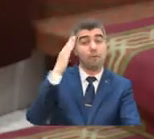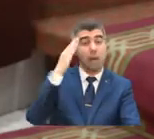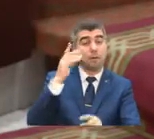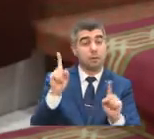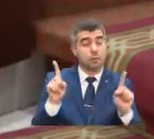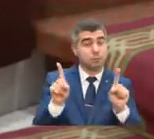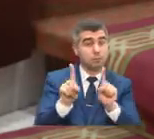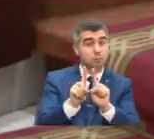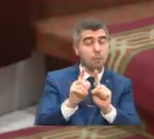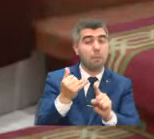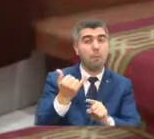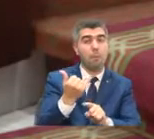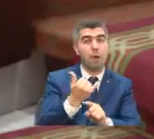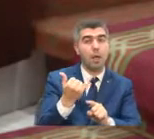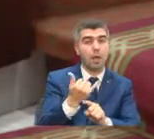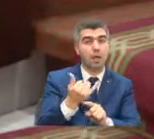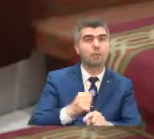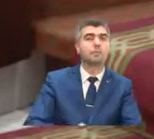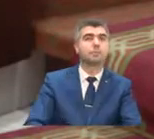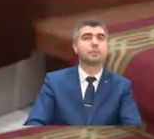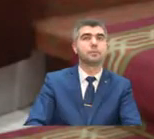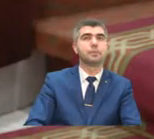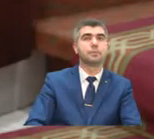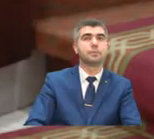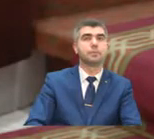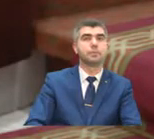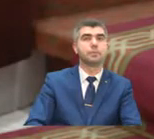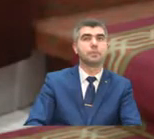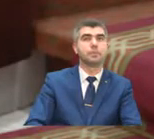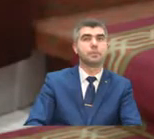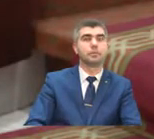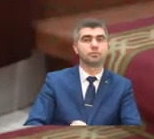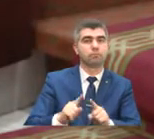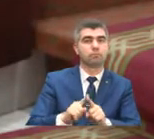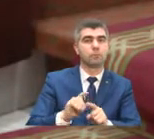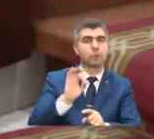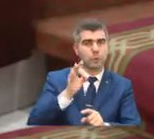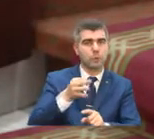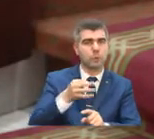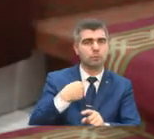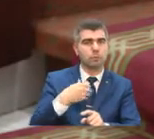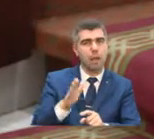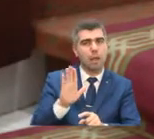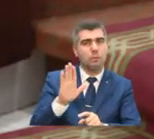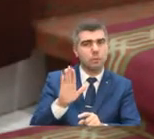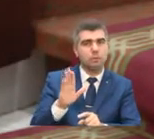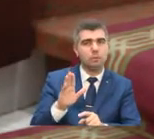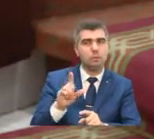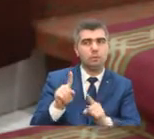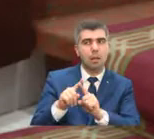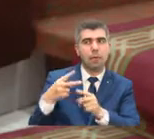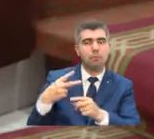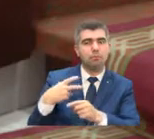مهم جدا في المنطقة، كان عهود من المستثمرين